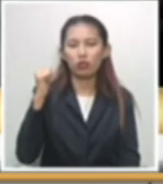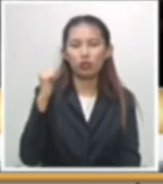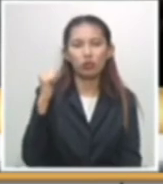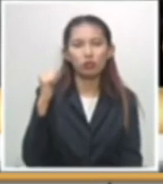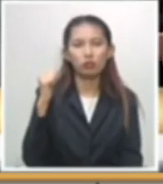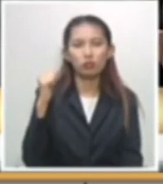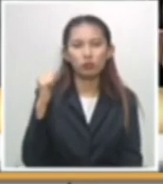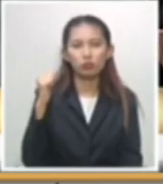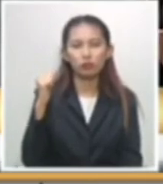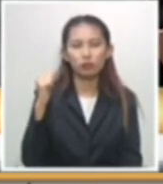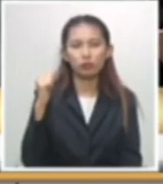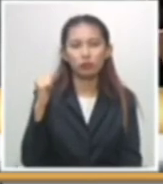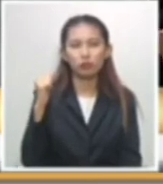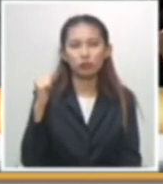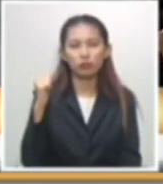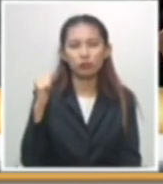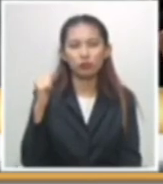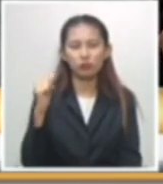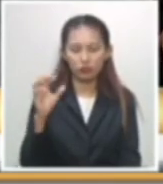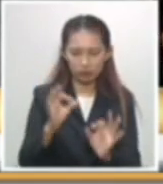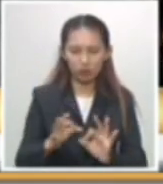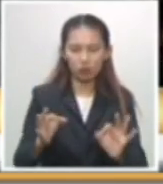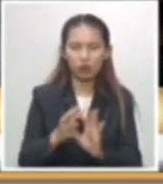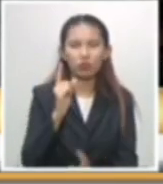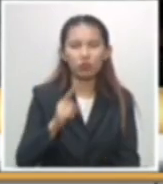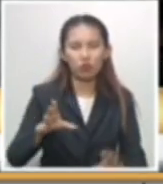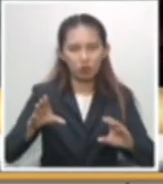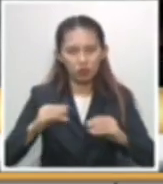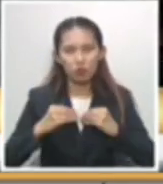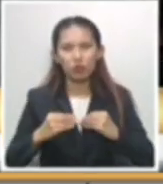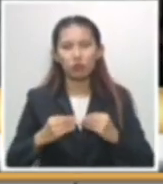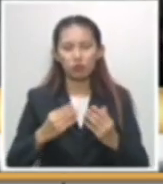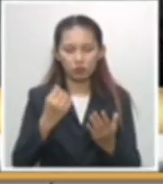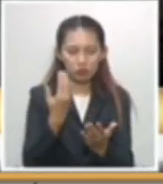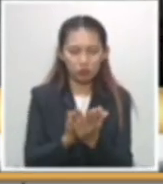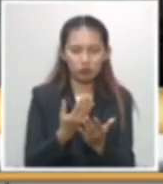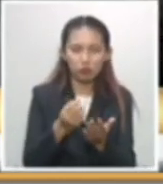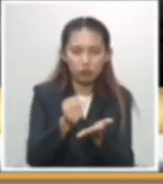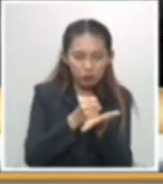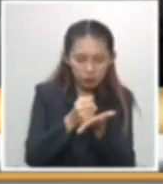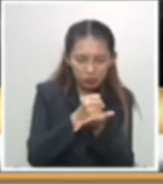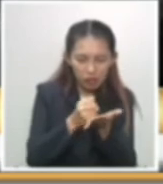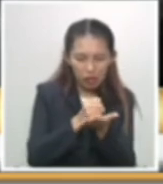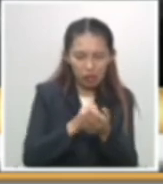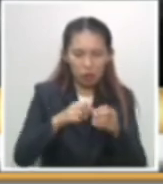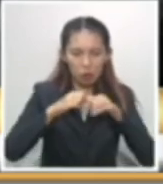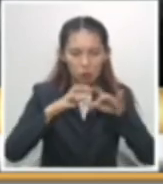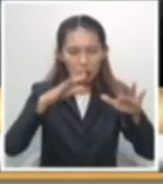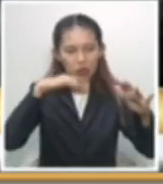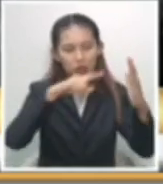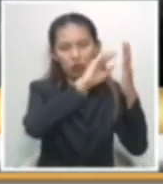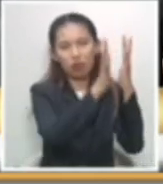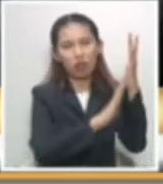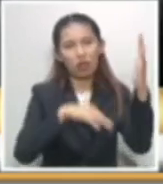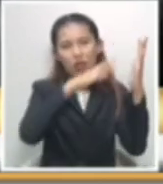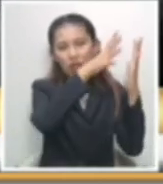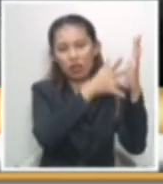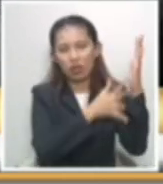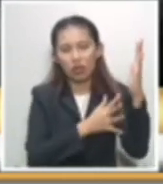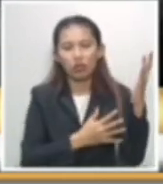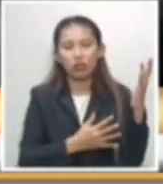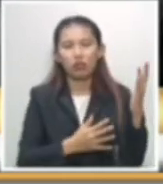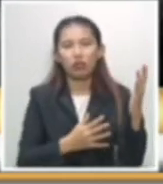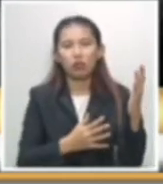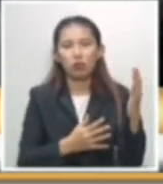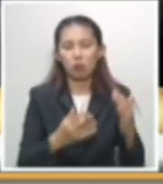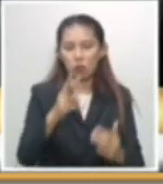ยท่านต้องยอมรับนะครับว่ายาเสพติดระบาดทั้งประเทศเมื่อมีม.44จัดการ